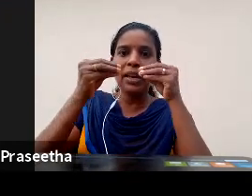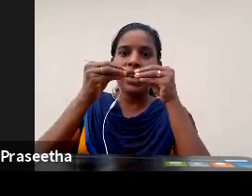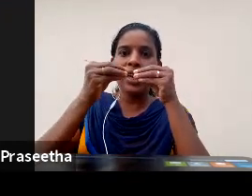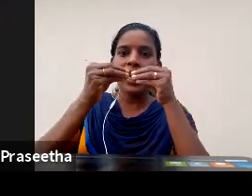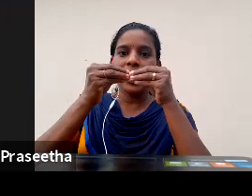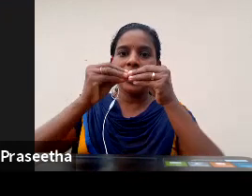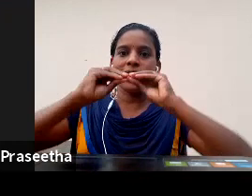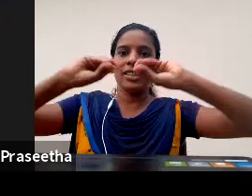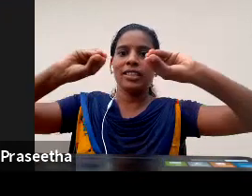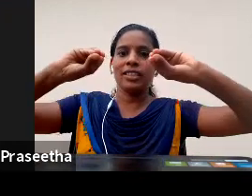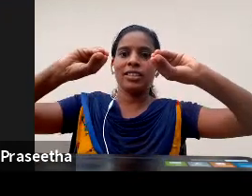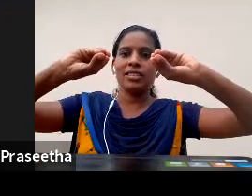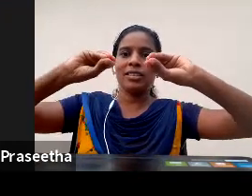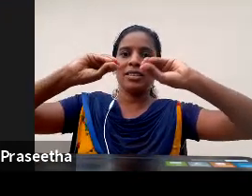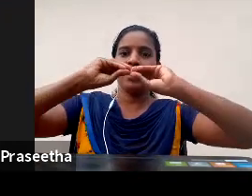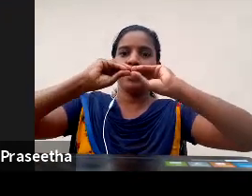ബി